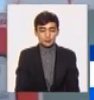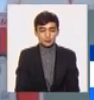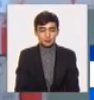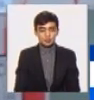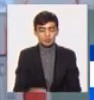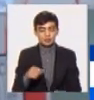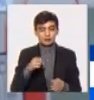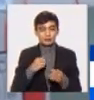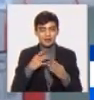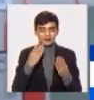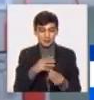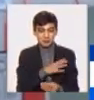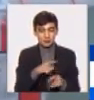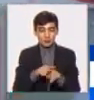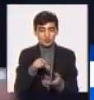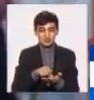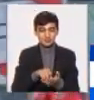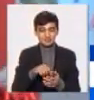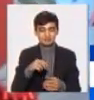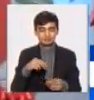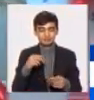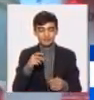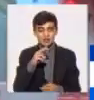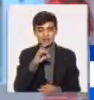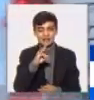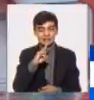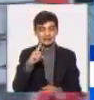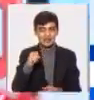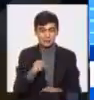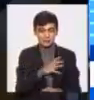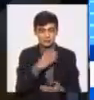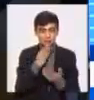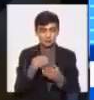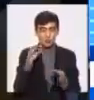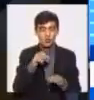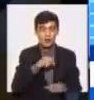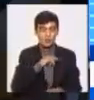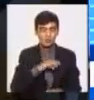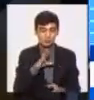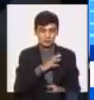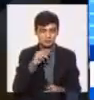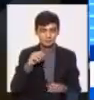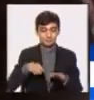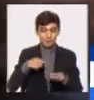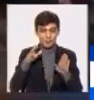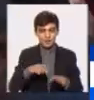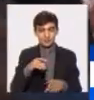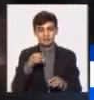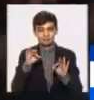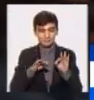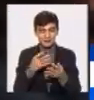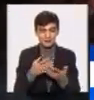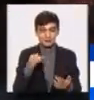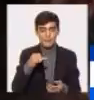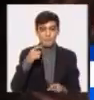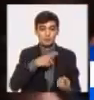Инициатором проведения Курпефеста стала этнодизайнер Рза Турсунзада. Она лично поделилась своими наработками не только в швейном деле и дизайне, но и в